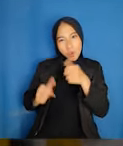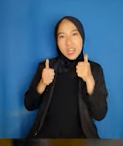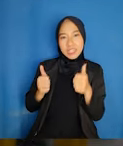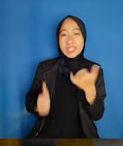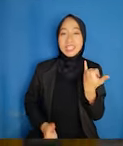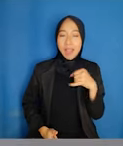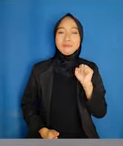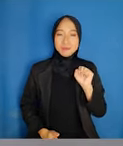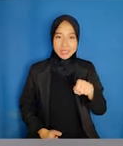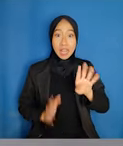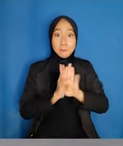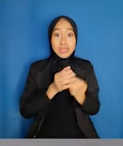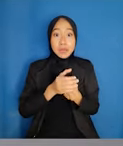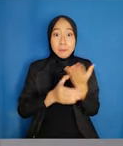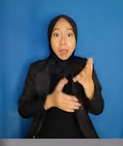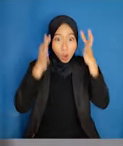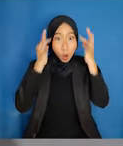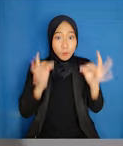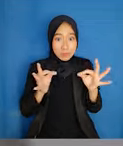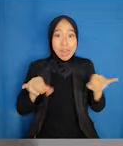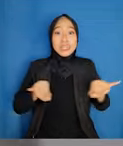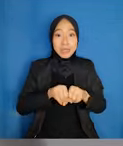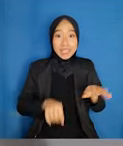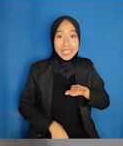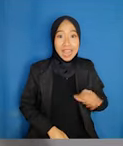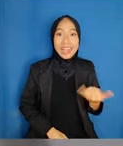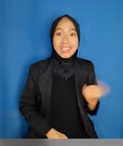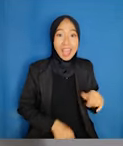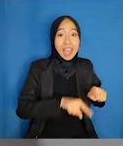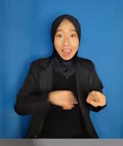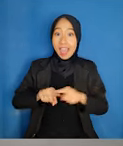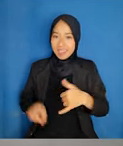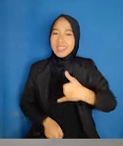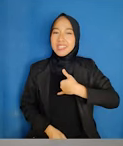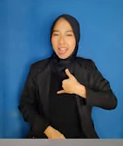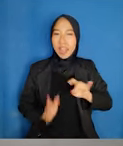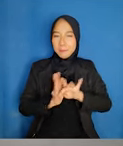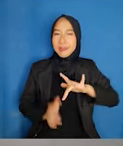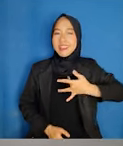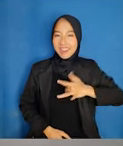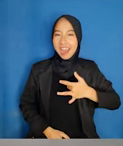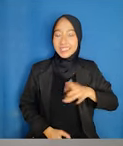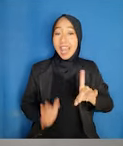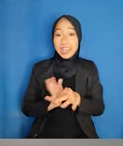dapat berkembang optimal sebagaimana anak-anak yang lainnya. Saya merasa